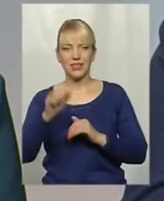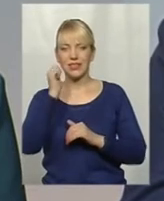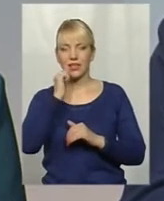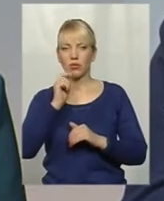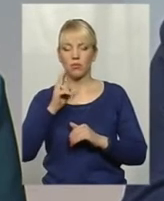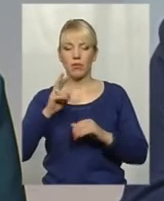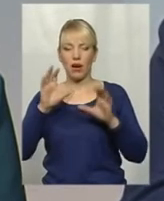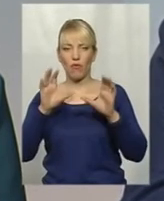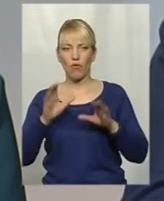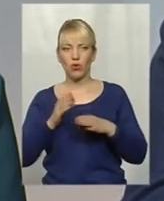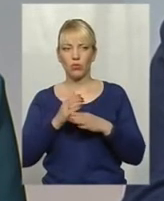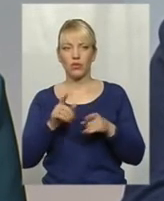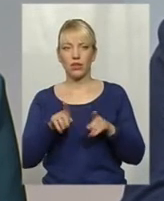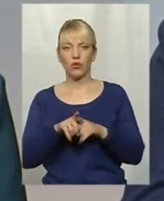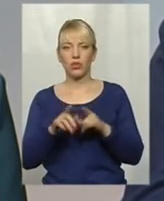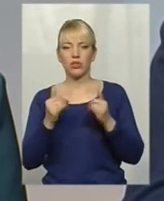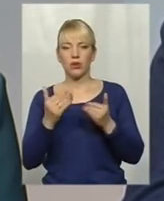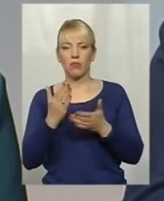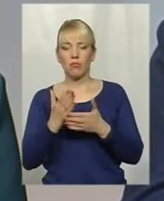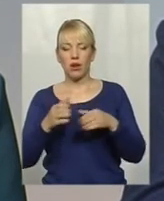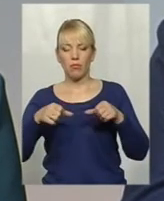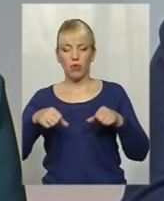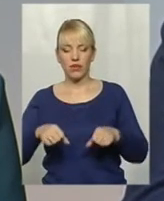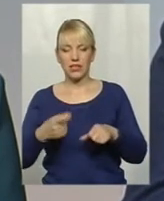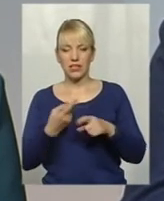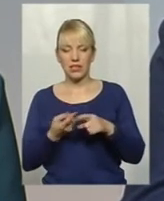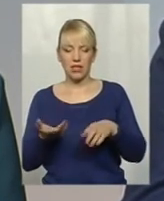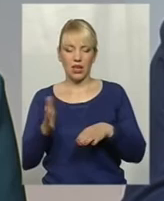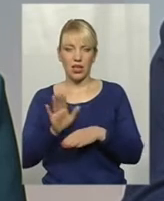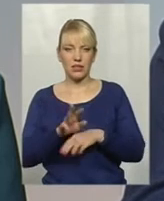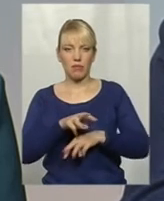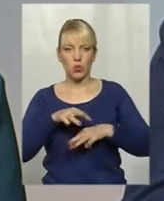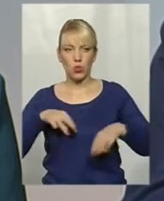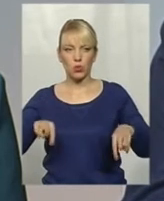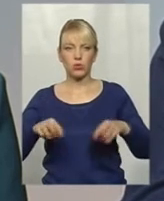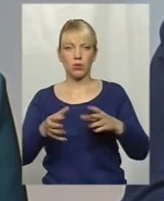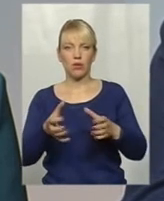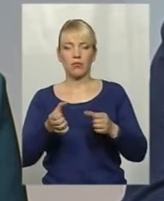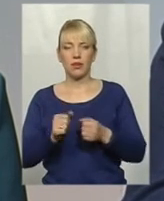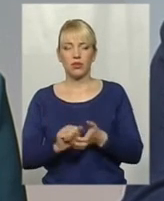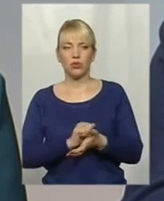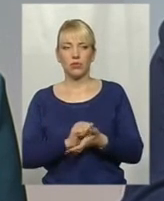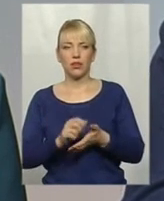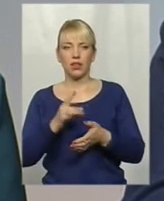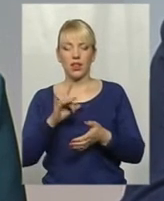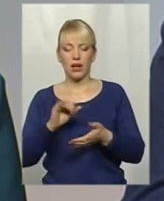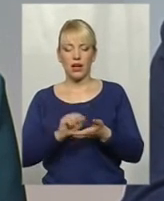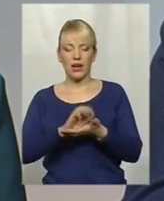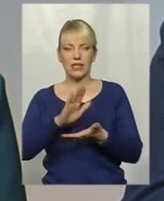центр правової допомоги також на сьогодні мають повноваження згідно наказу Мін'юсту приймати документи на реєстрацію громадських